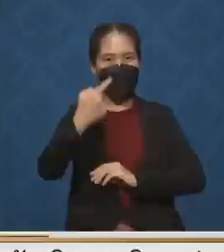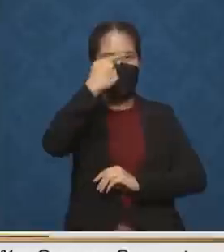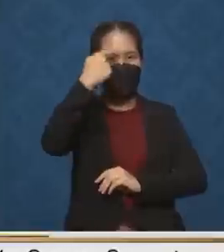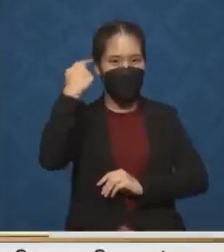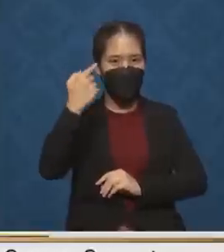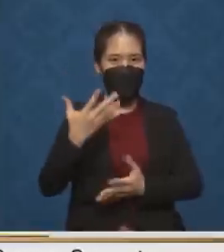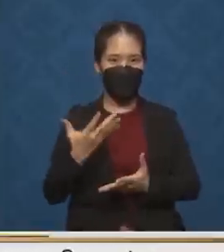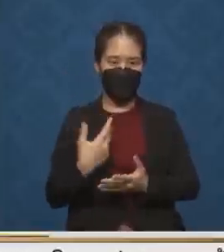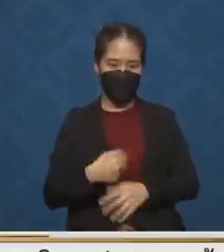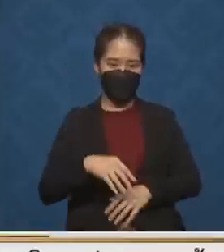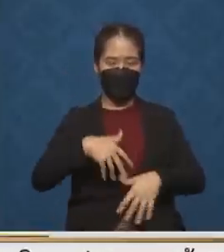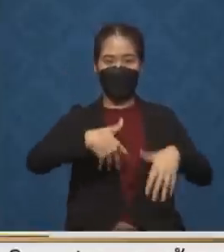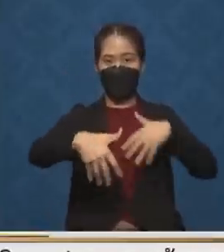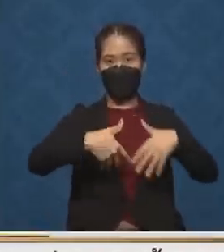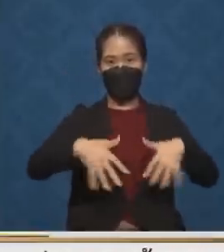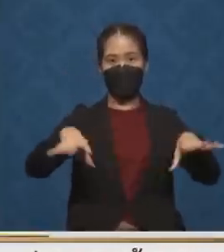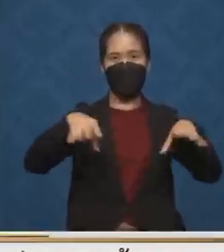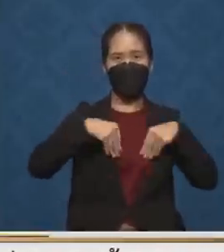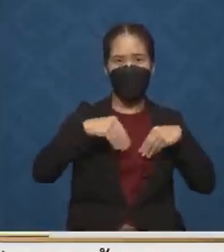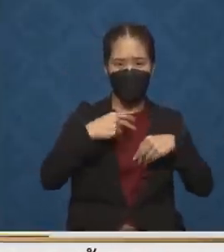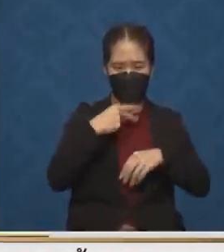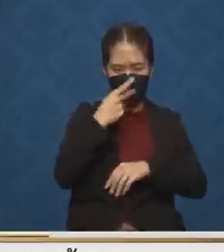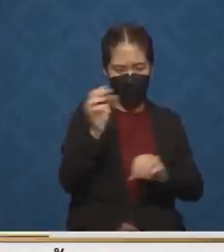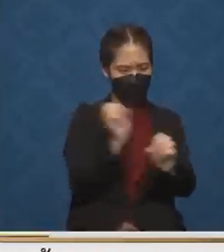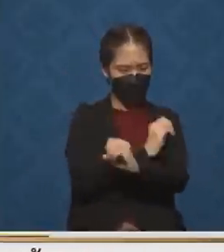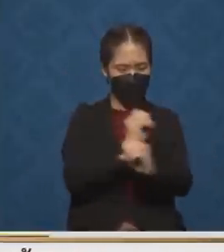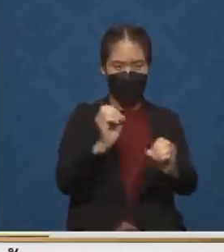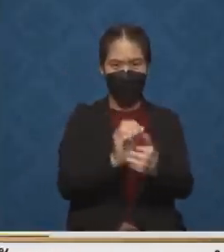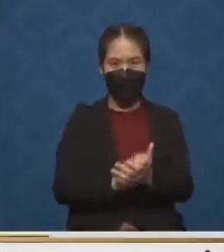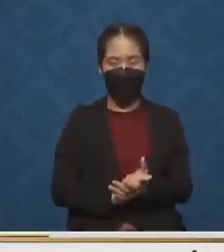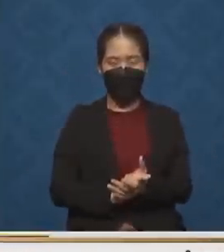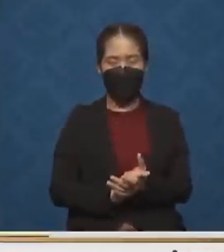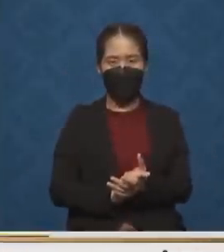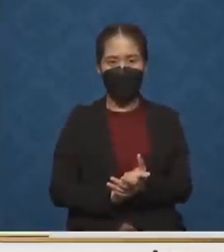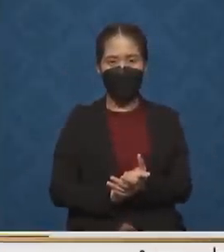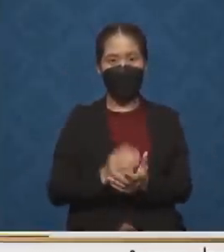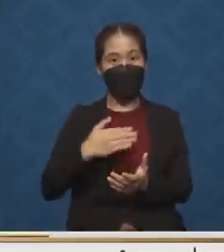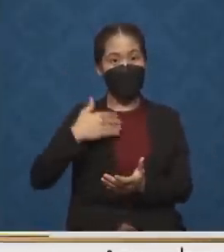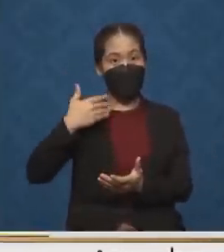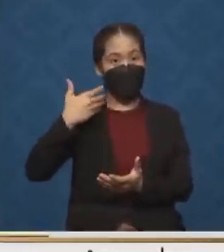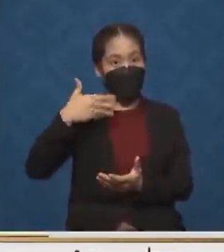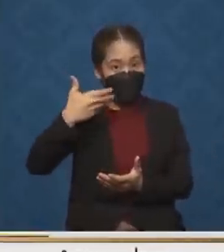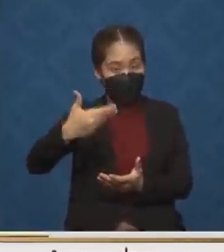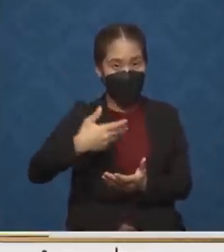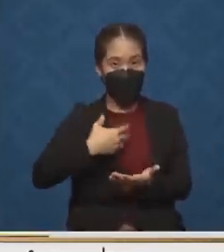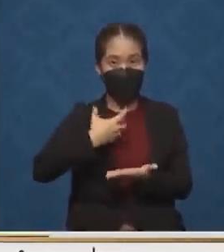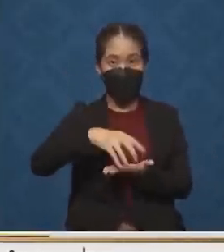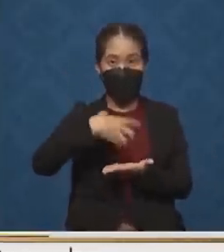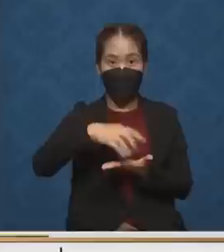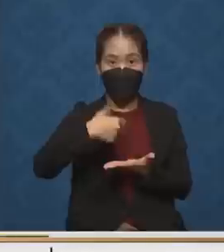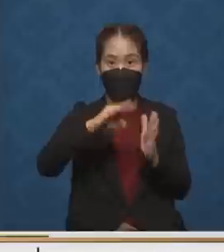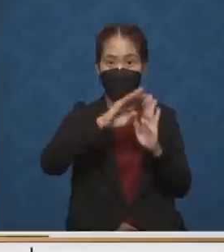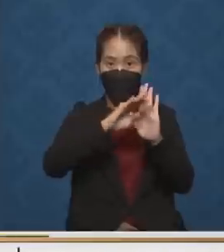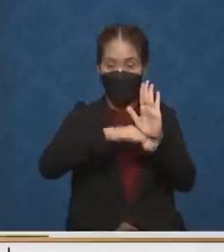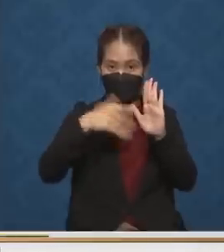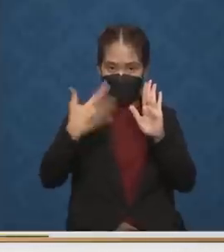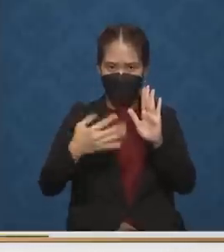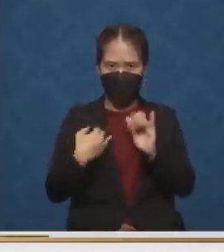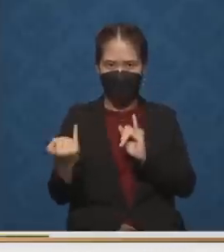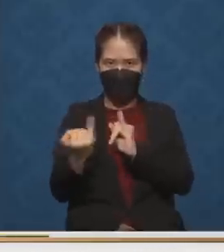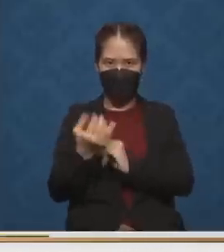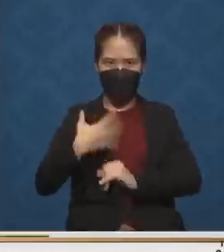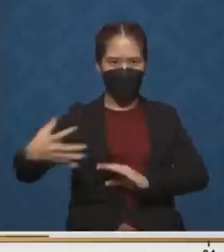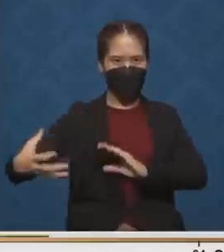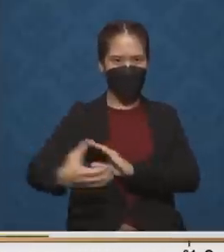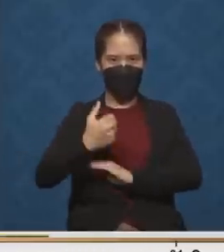จของพี่น้ประชาชน ไมเห็นความทุกยากของพน้ประชาชนและจากที่ก่าวมาแล้วว่เป็นคนที่โหังเสบตดการใช้อำนาจจ